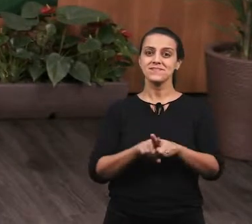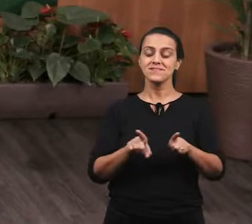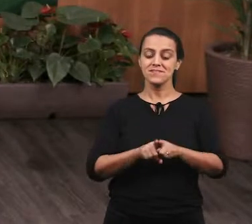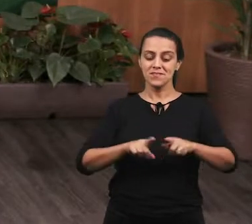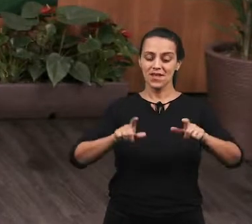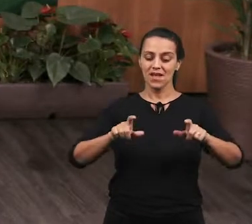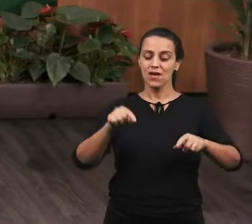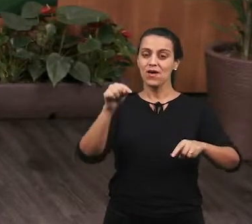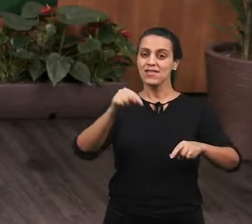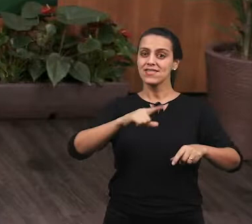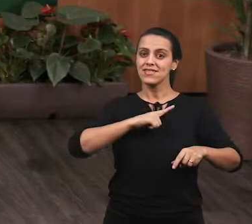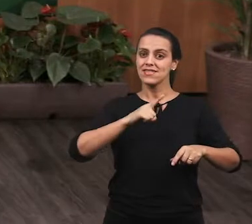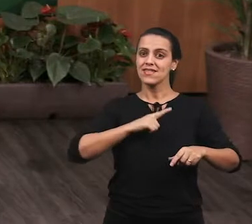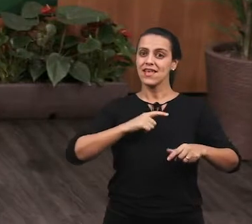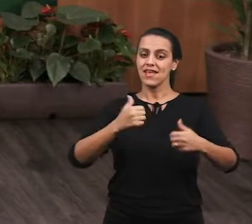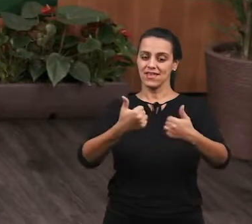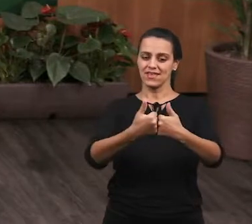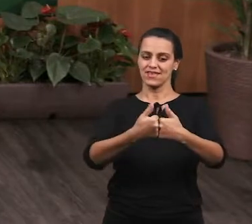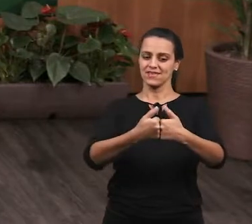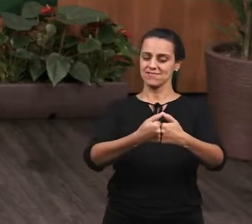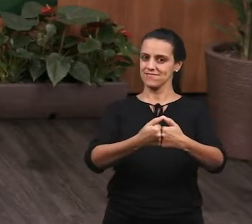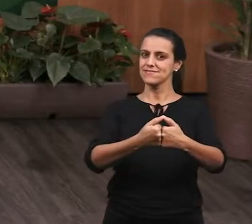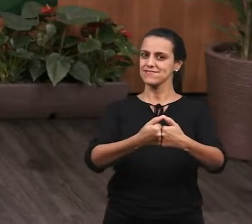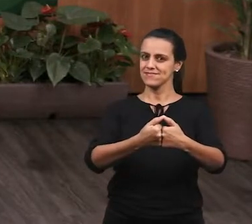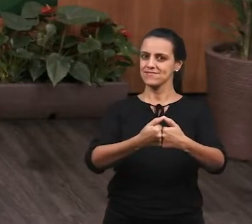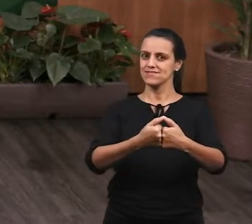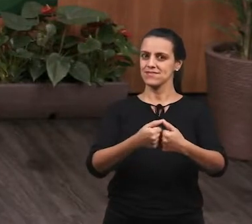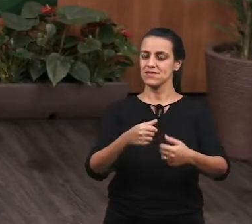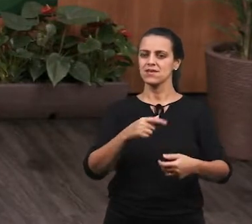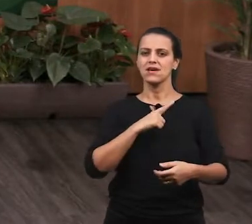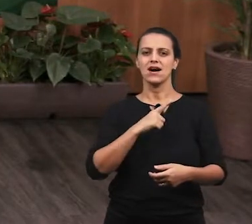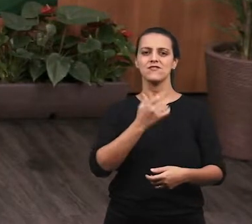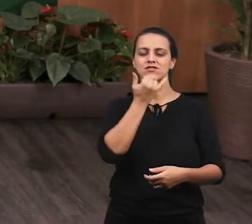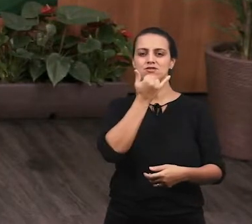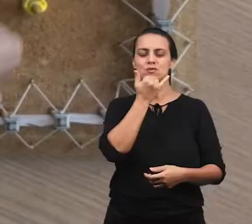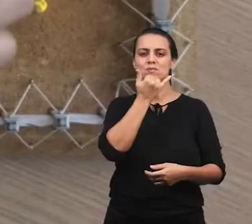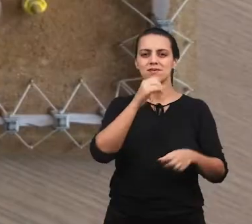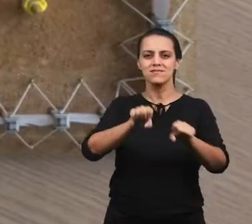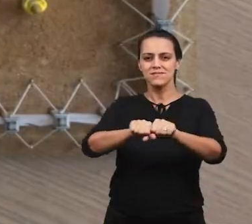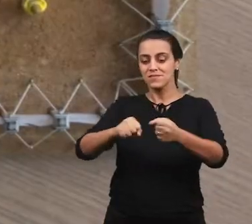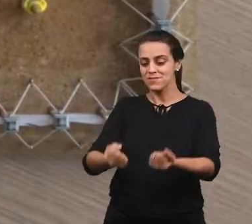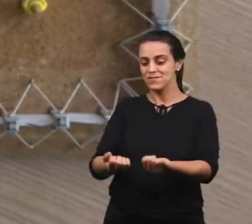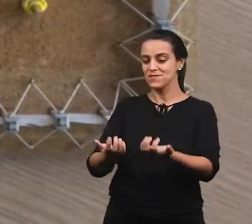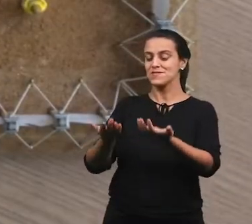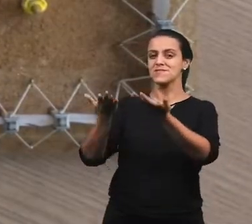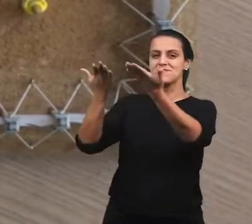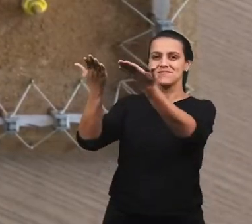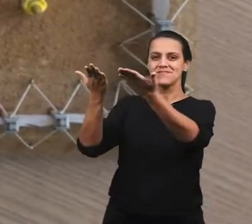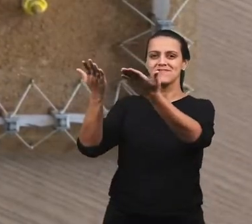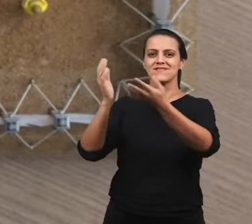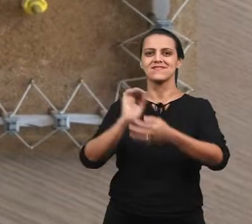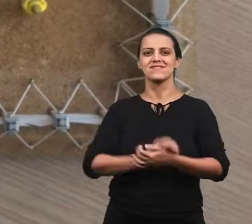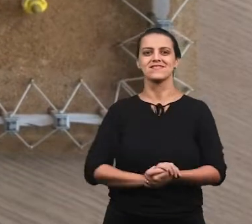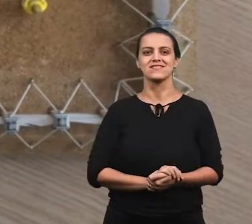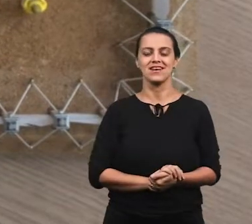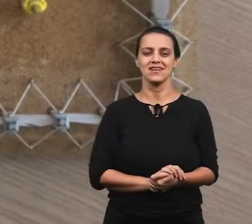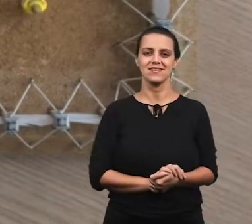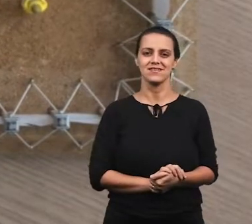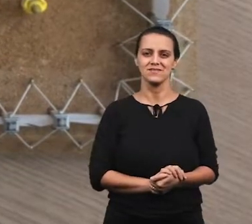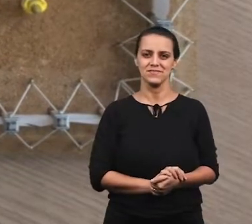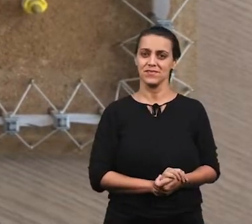Иисуса. Жертвенник из бронзы, жертвенник всесожжения, который мы видим, как только входим